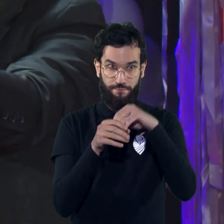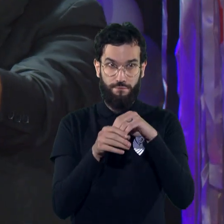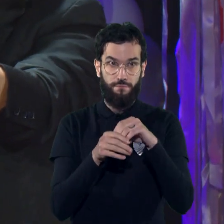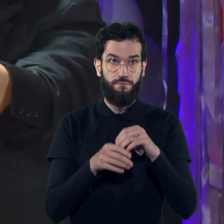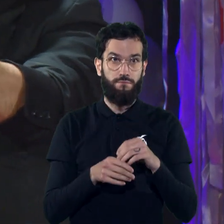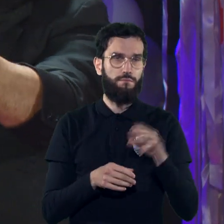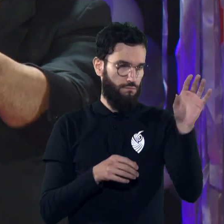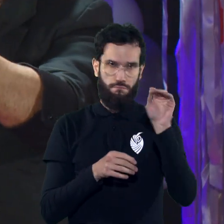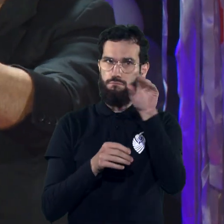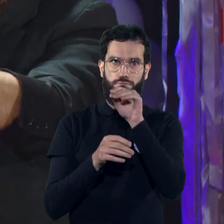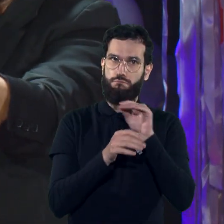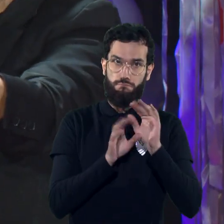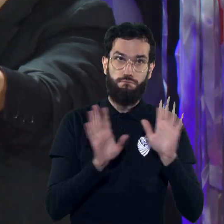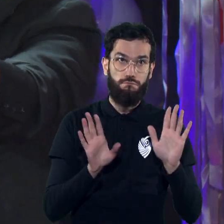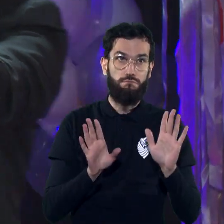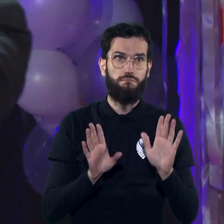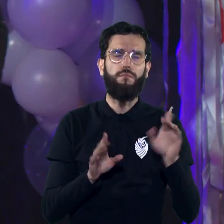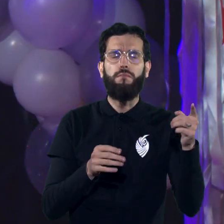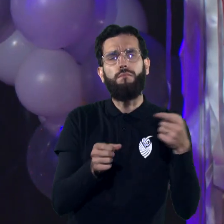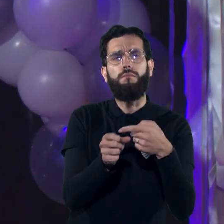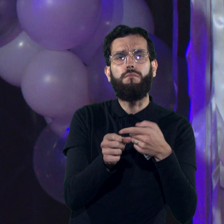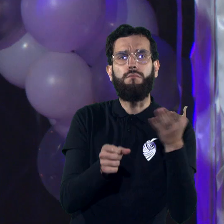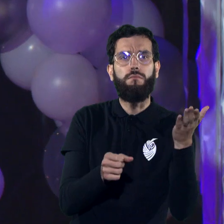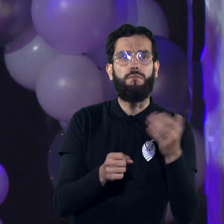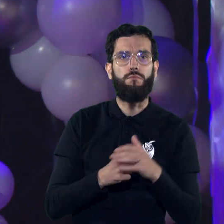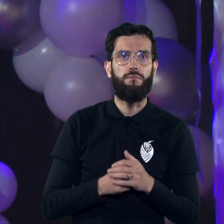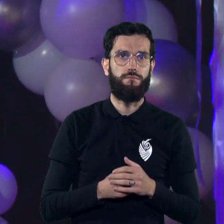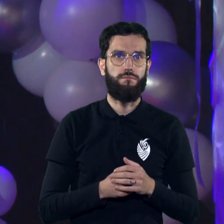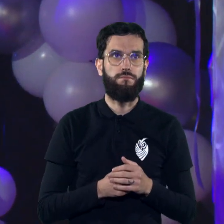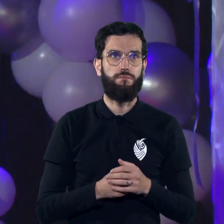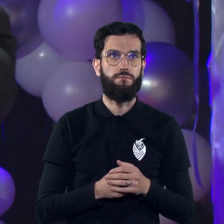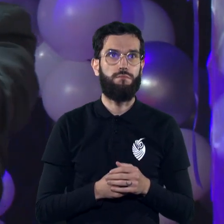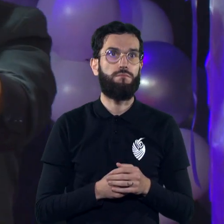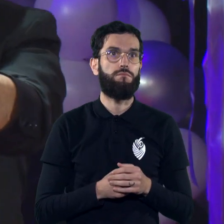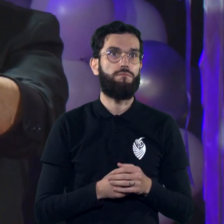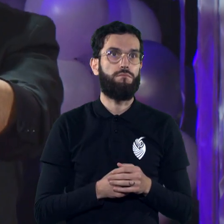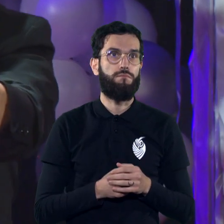ruky. Odtiaľ, odtiaľ, odtiaľ. Kolega, fúknite.